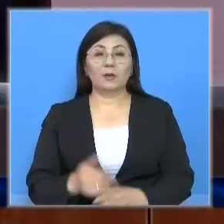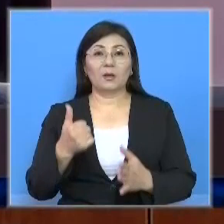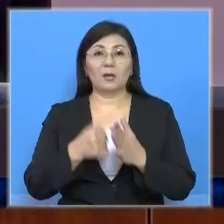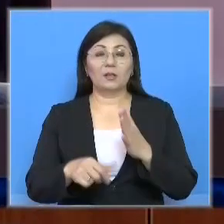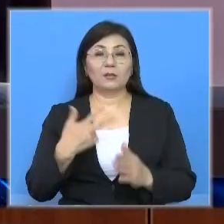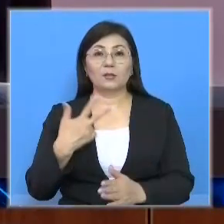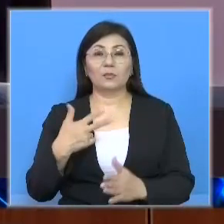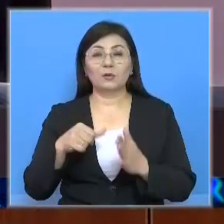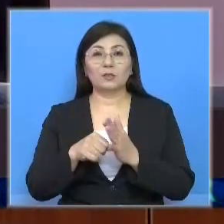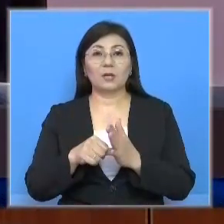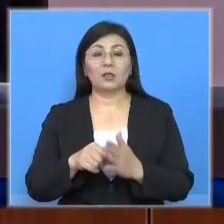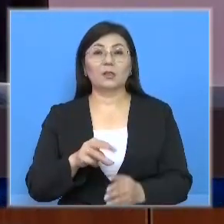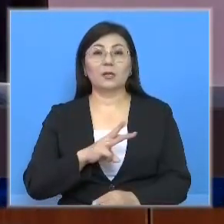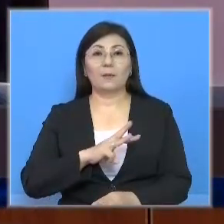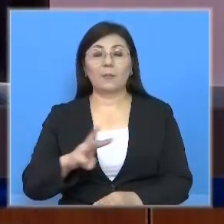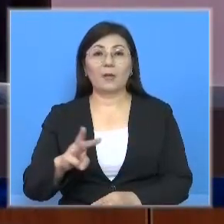636 метр